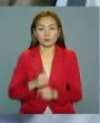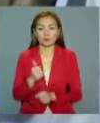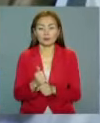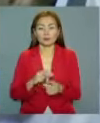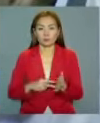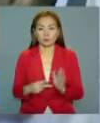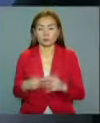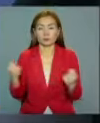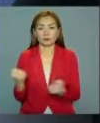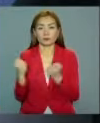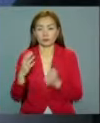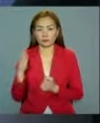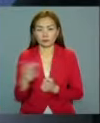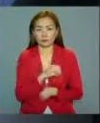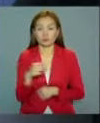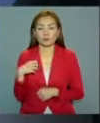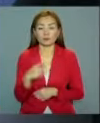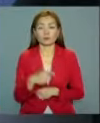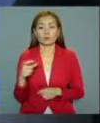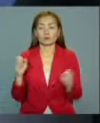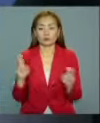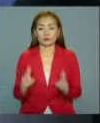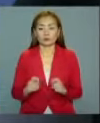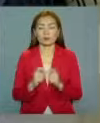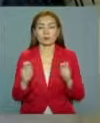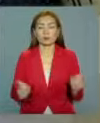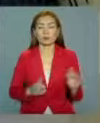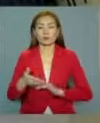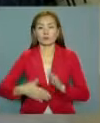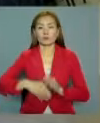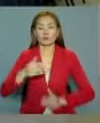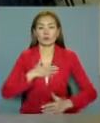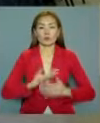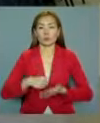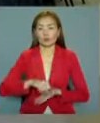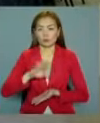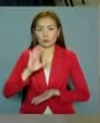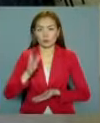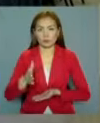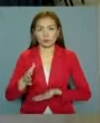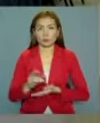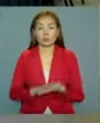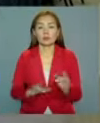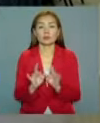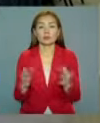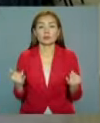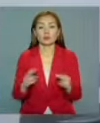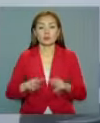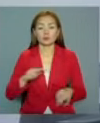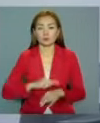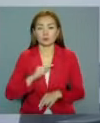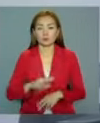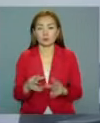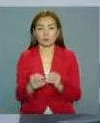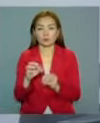негізгі аспектілеріне қолдау білдіріп, өздерінің азаматтық ұстанымын танытып, алдағы сайлауға белсенді қатысуға уәде берді. Айта кетейік,